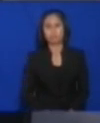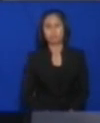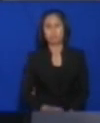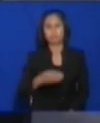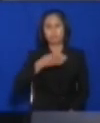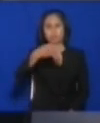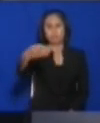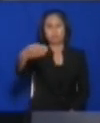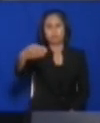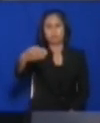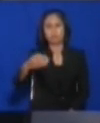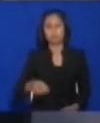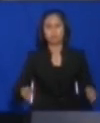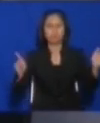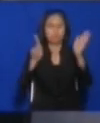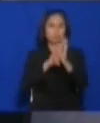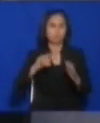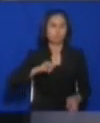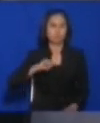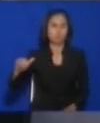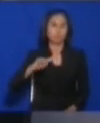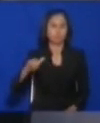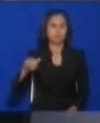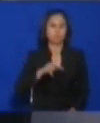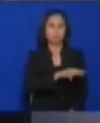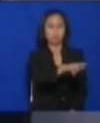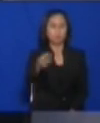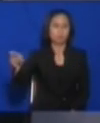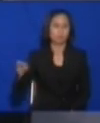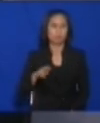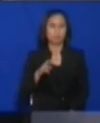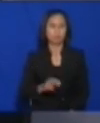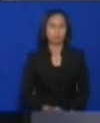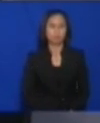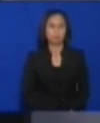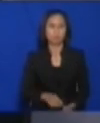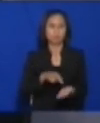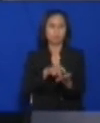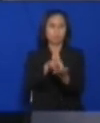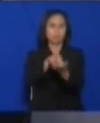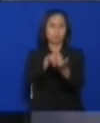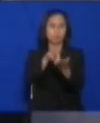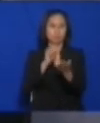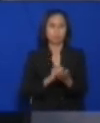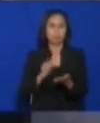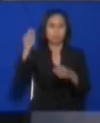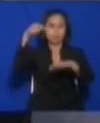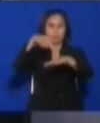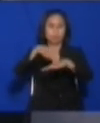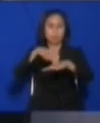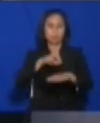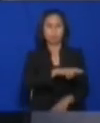blusukan di wilayah RT RW Sekota Tegal dan menemukan berbagai persoalan